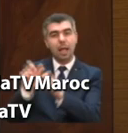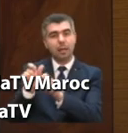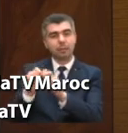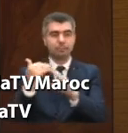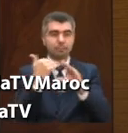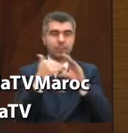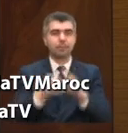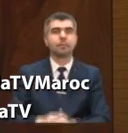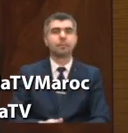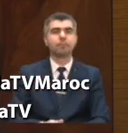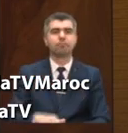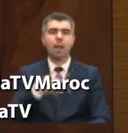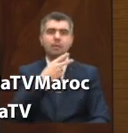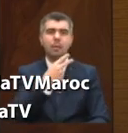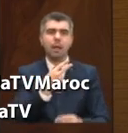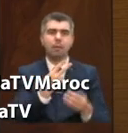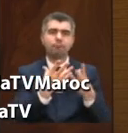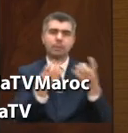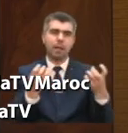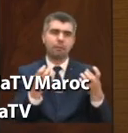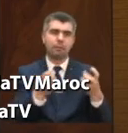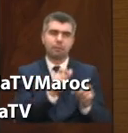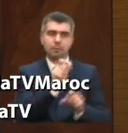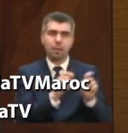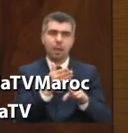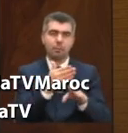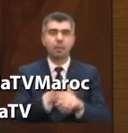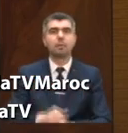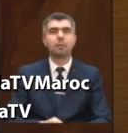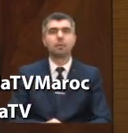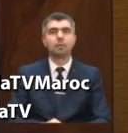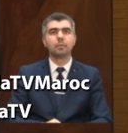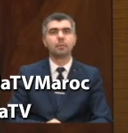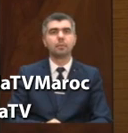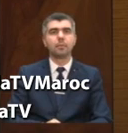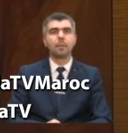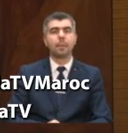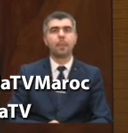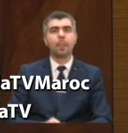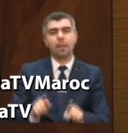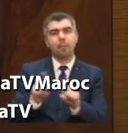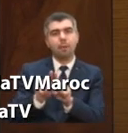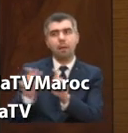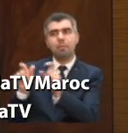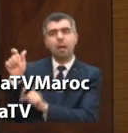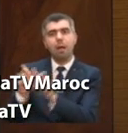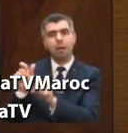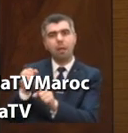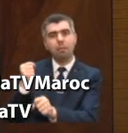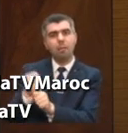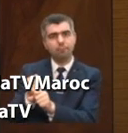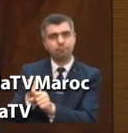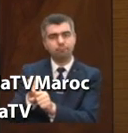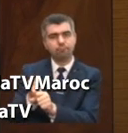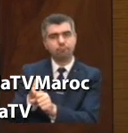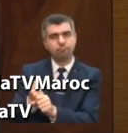تحدث بعض النواب عن الاستحقاق، نسميه الاستحقاق ديال الاستفادة ديال الأجراء ديالهم من صندوق الوطني